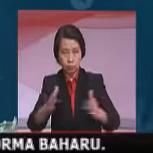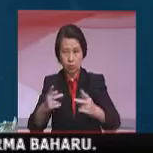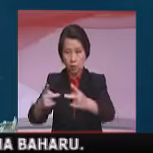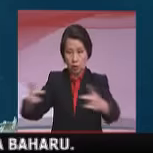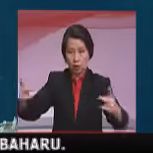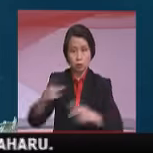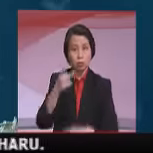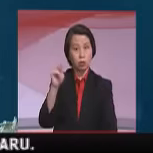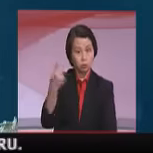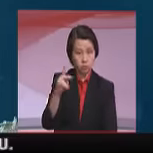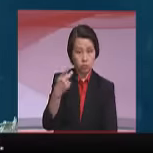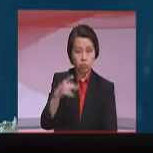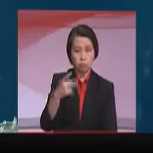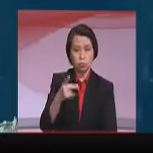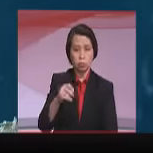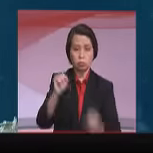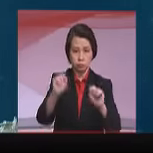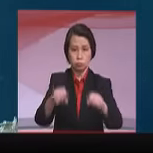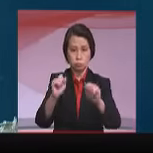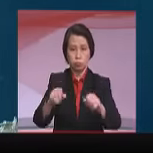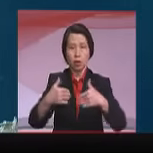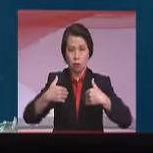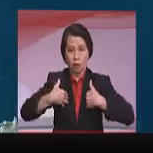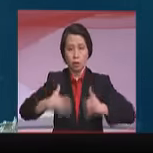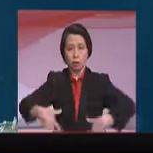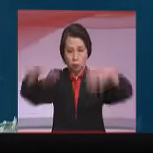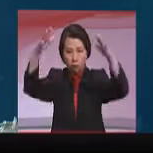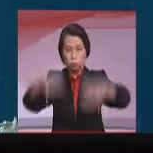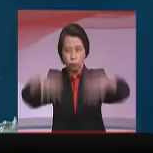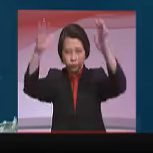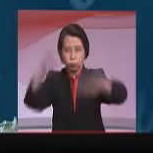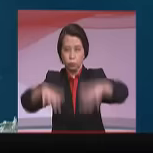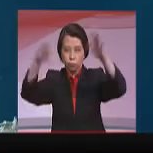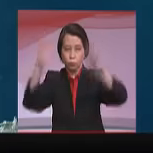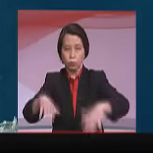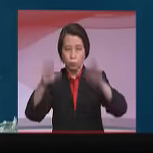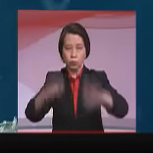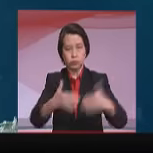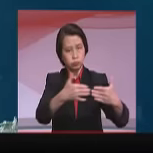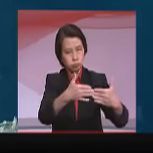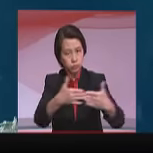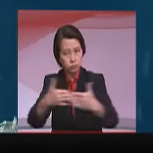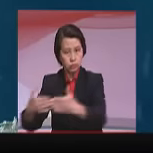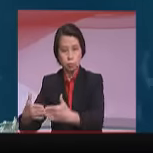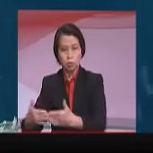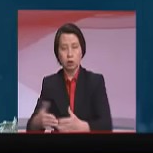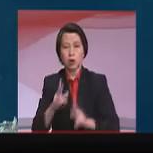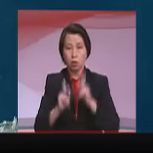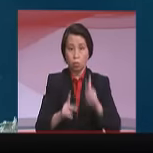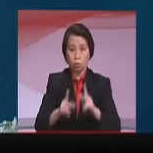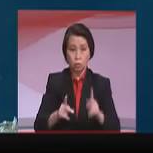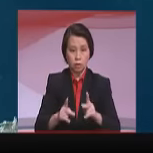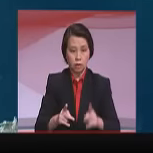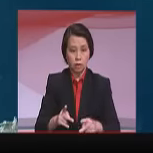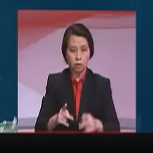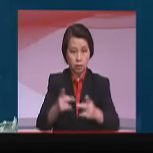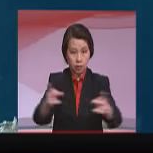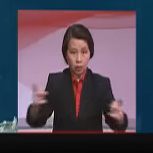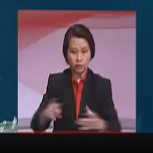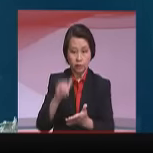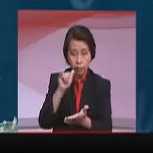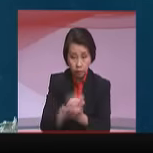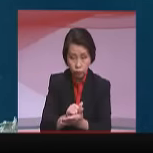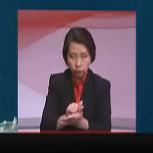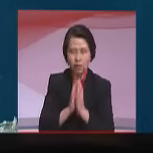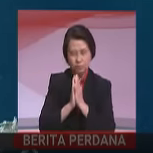ini masih lagi dijangka boleh menerima hujan lebat secara berterusan. Oleh itu, orang awam di kawasan yang terlibat